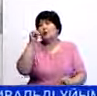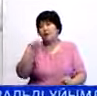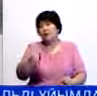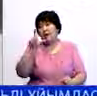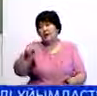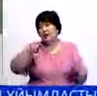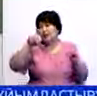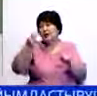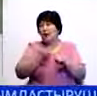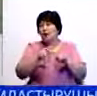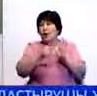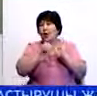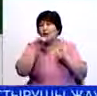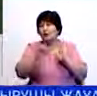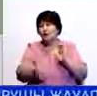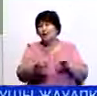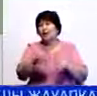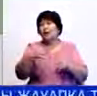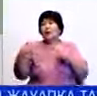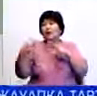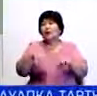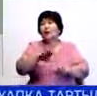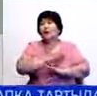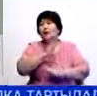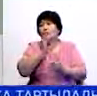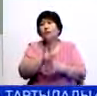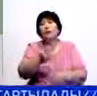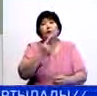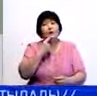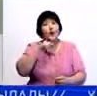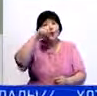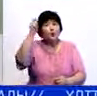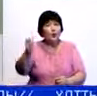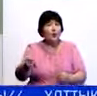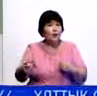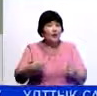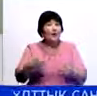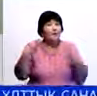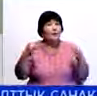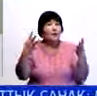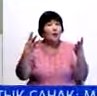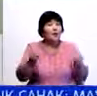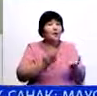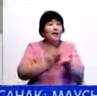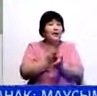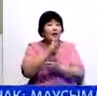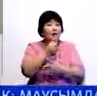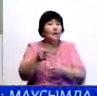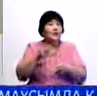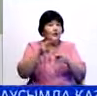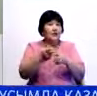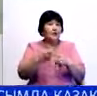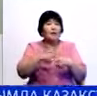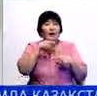аттанған. Соның 600 мыңы қан майданда опат болды. Бұл сұрапыл соғыс салалы. Ал бейбіт күндегі саяси нәубеттің кесірі